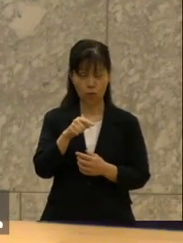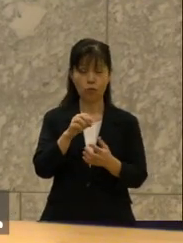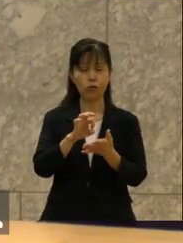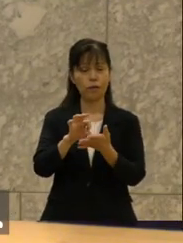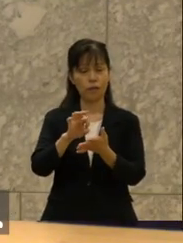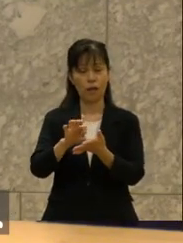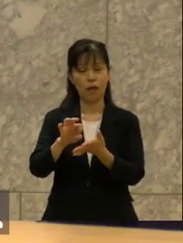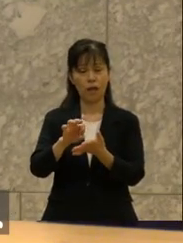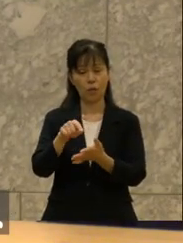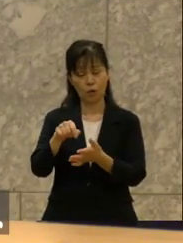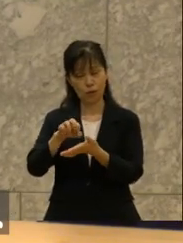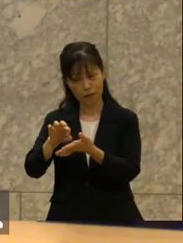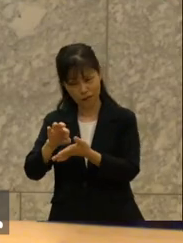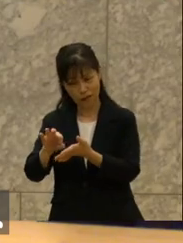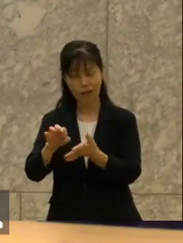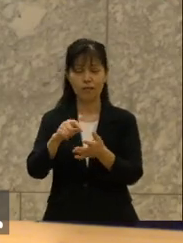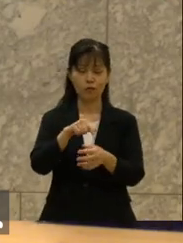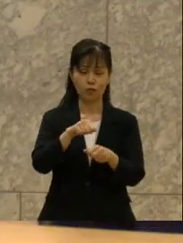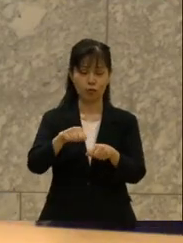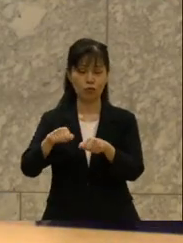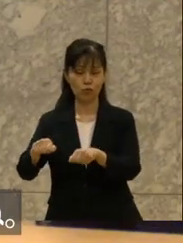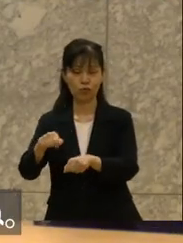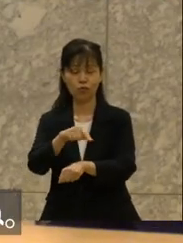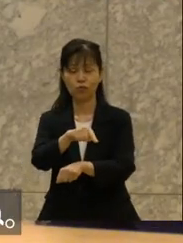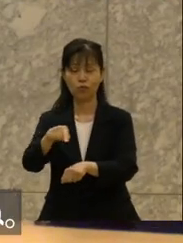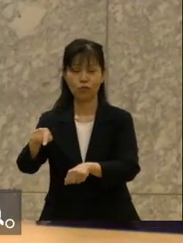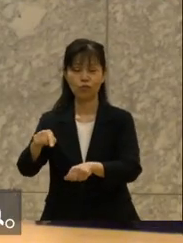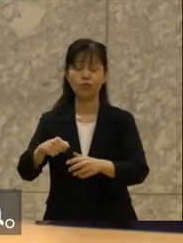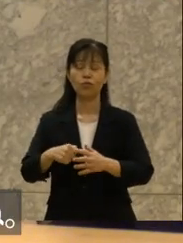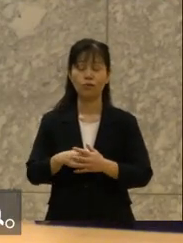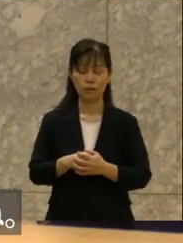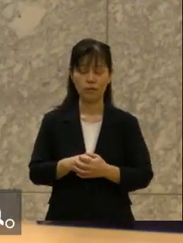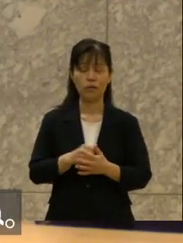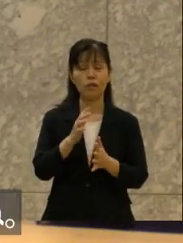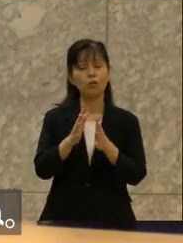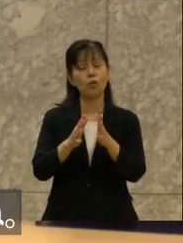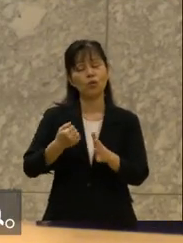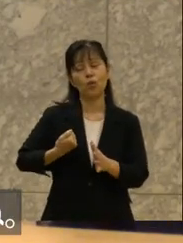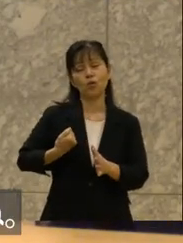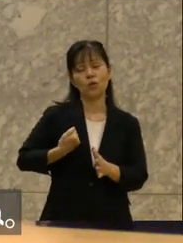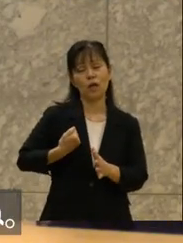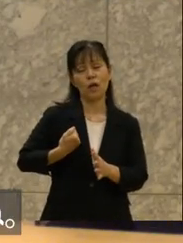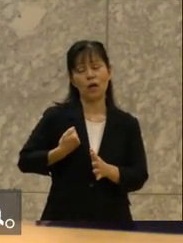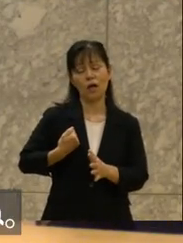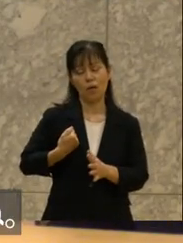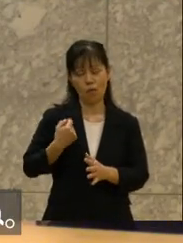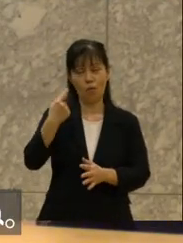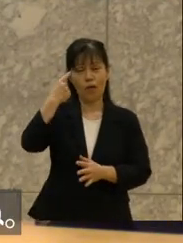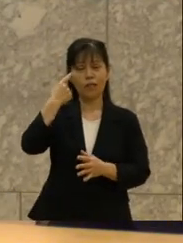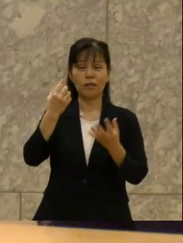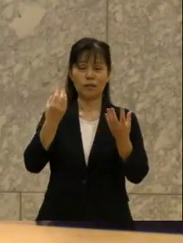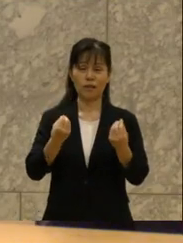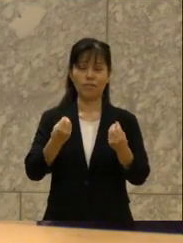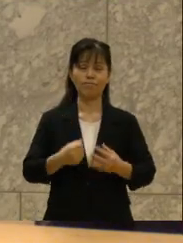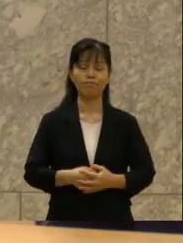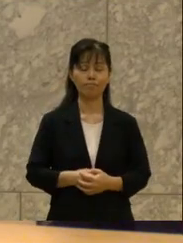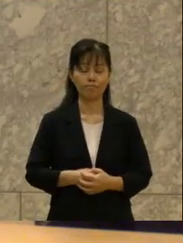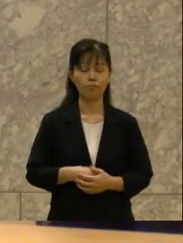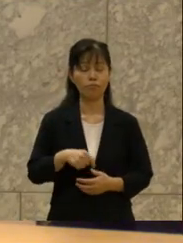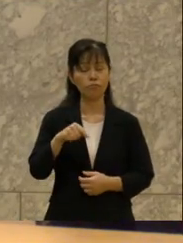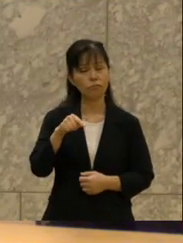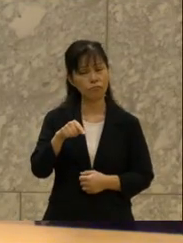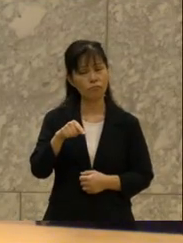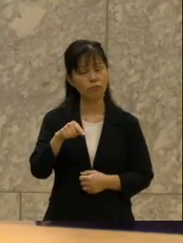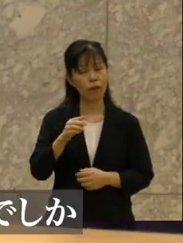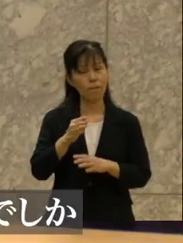なんかいろんなことをするっていうのがこうある種スポーツの面白さなんだなっていうのはすごく感じましたけどそれまではあんまり